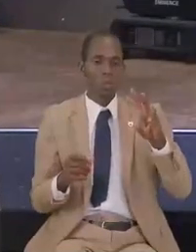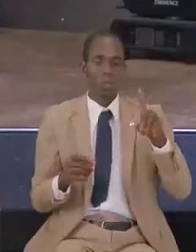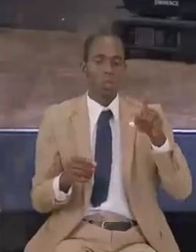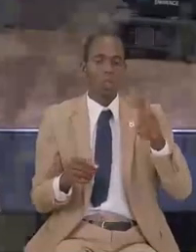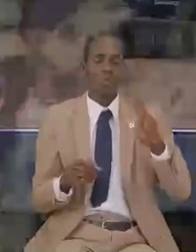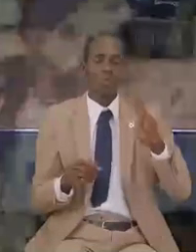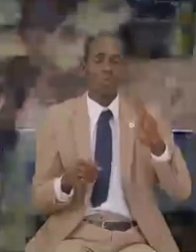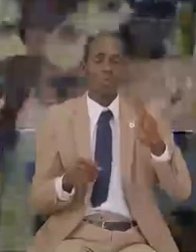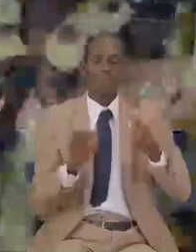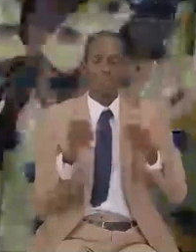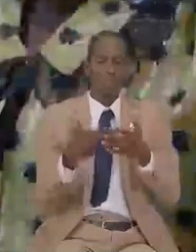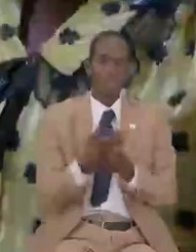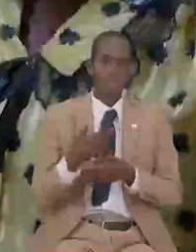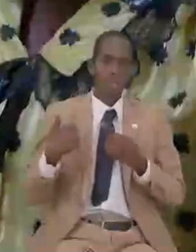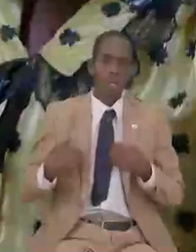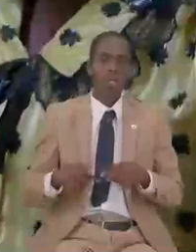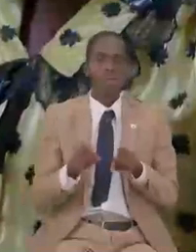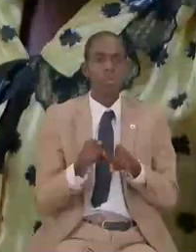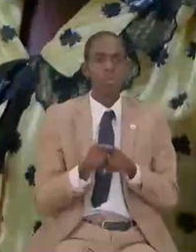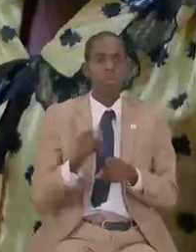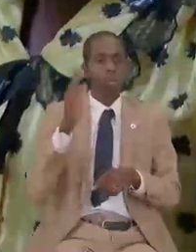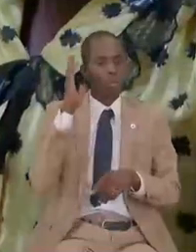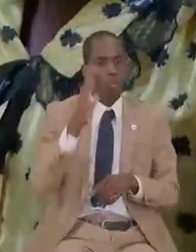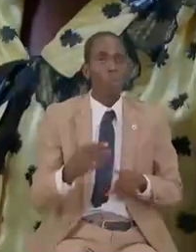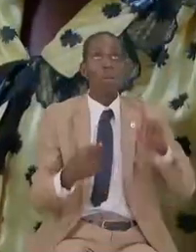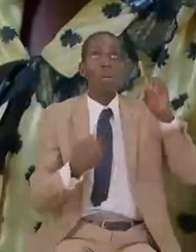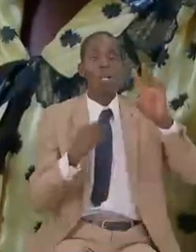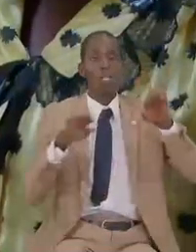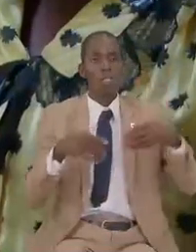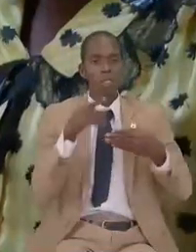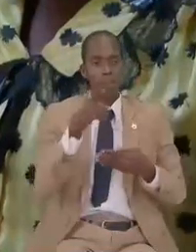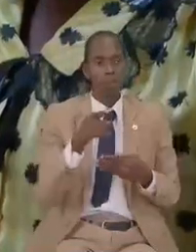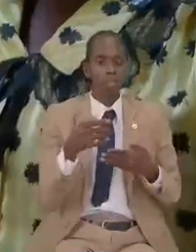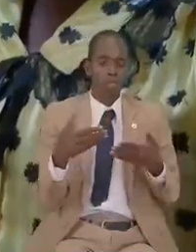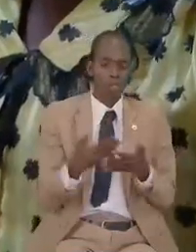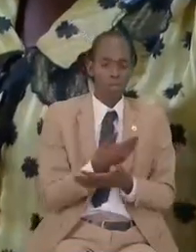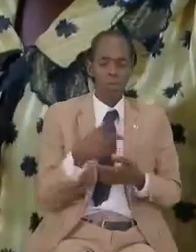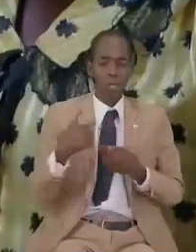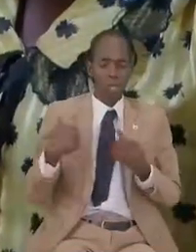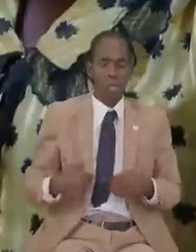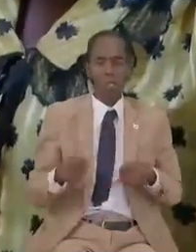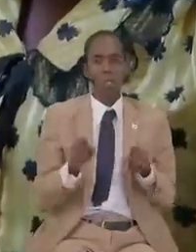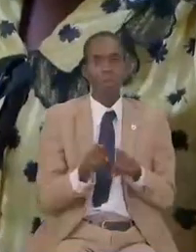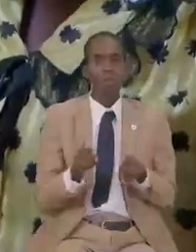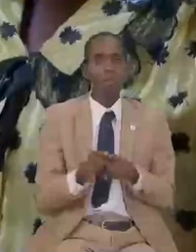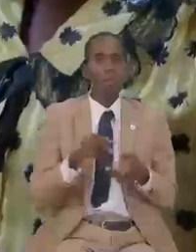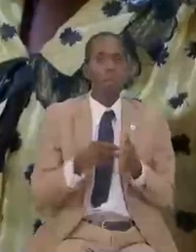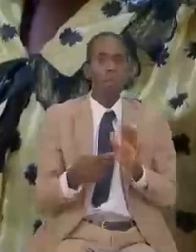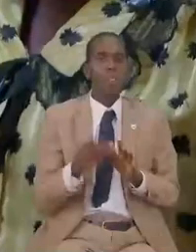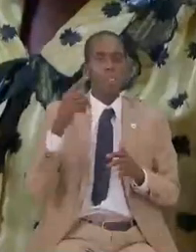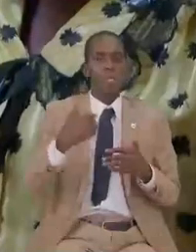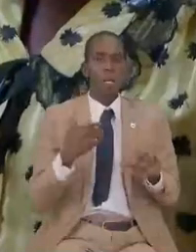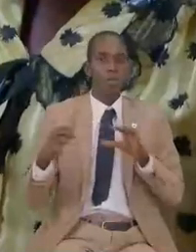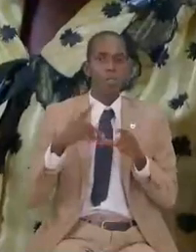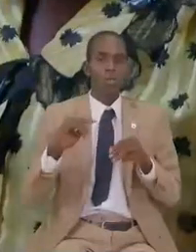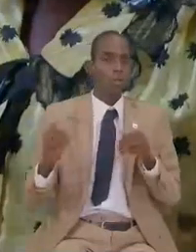verset 26 dit, je vous donnerai un cœur nouveau. Je vous donnerai un cœur nouveau. J'ai fait le